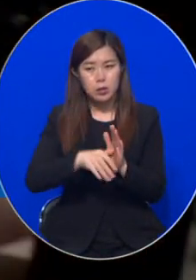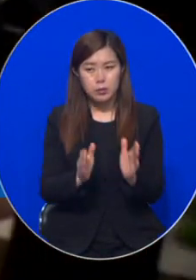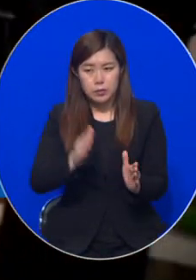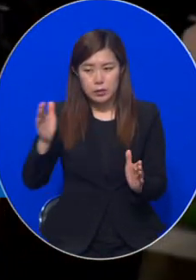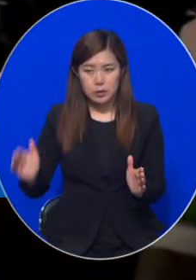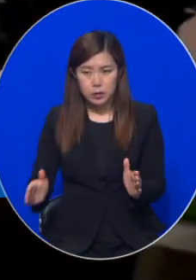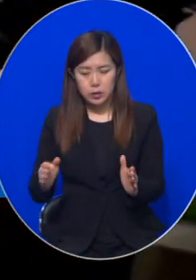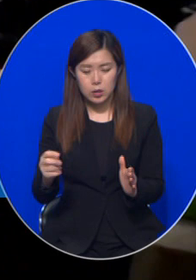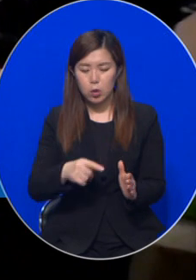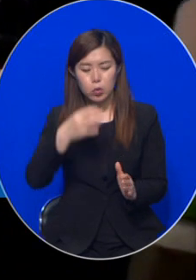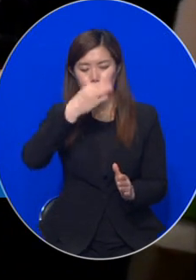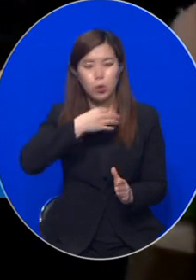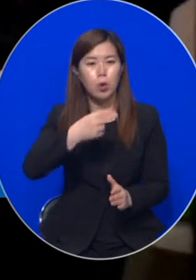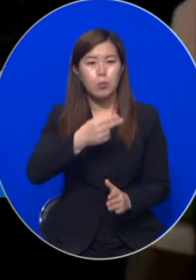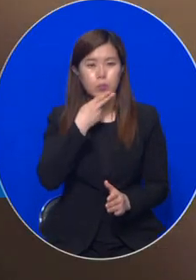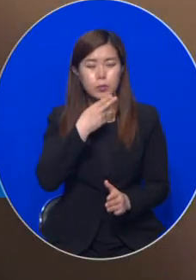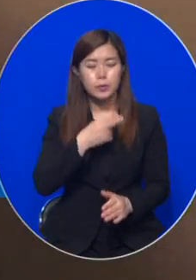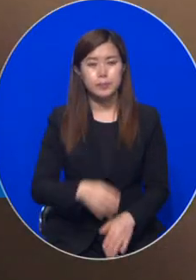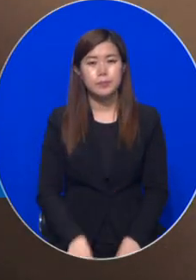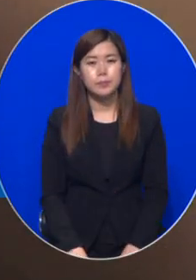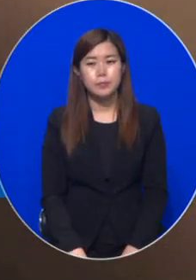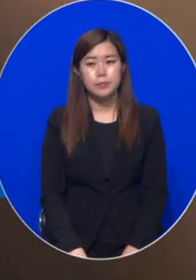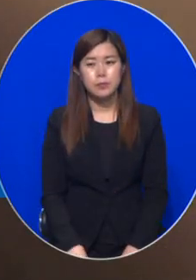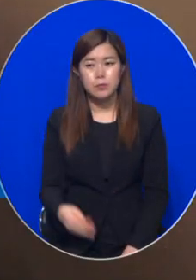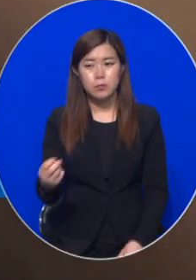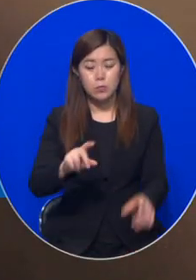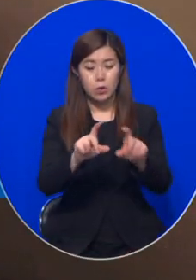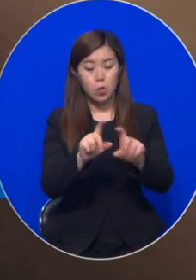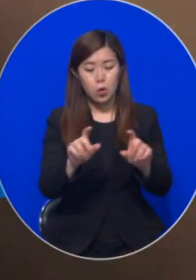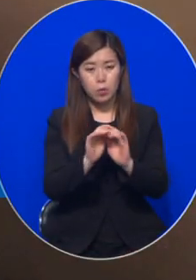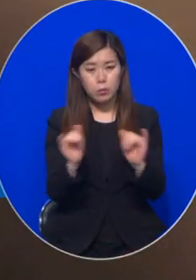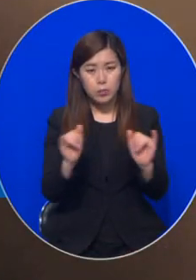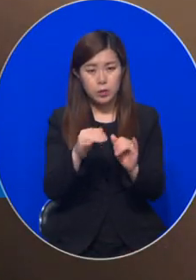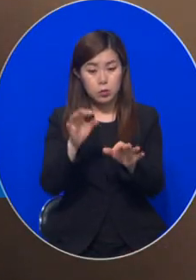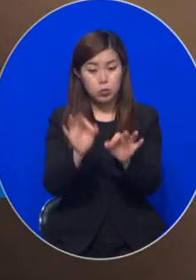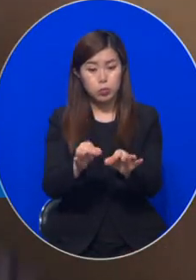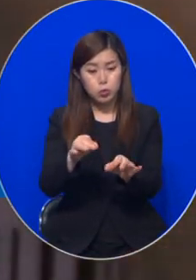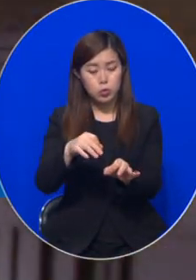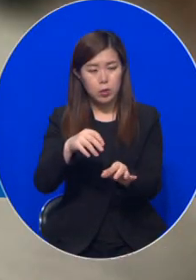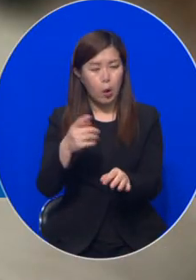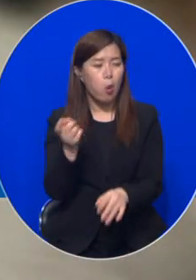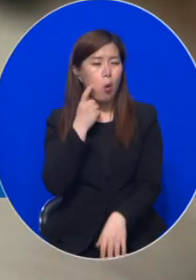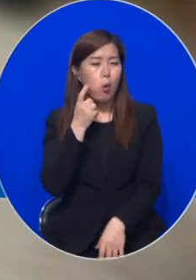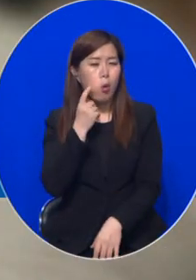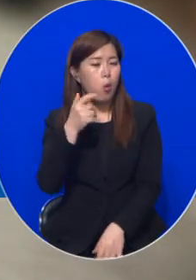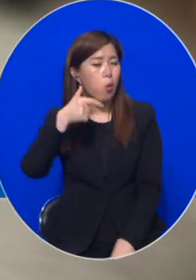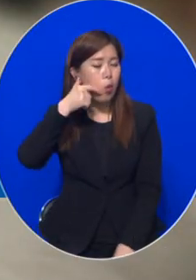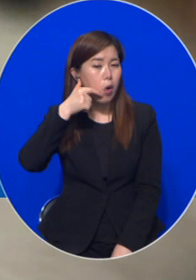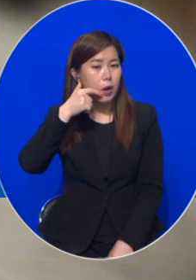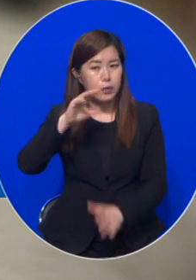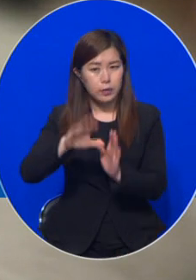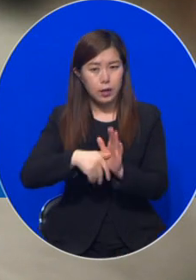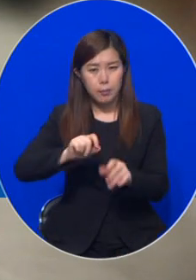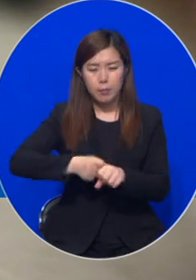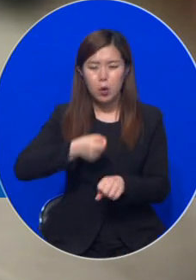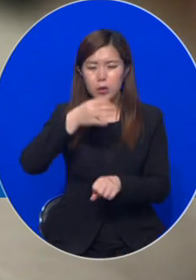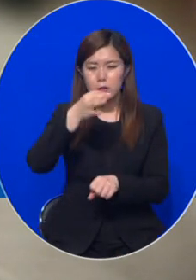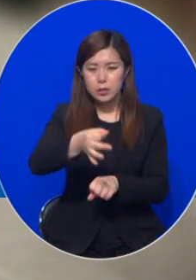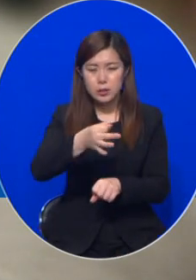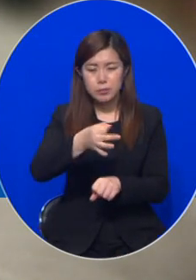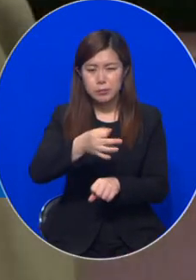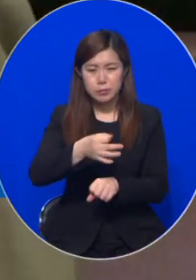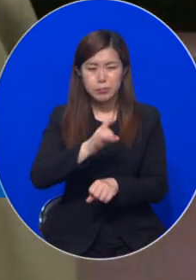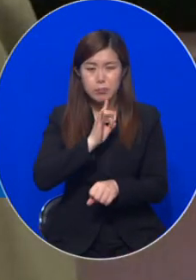않기로 했습니다. 또 정부나 서민금융기관을 사칭할 경우 이에 대한 처벌 근거를 명시하고 벌금형에